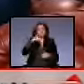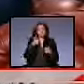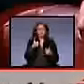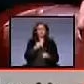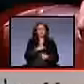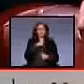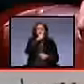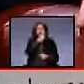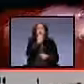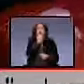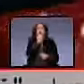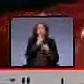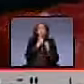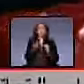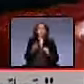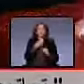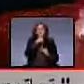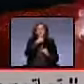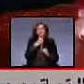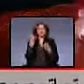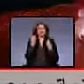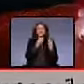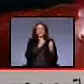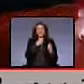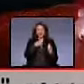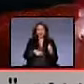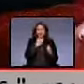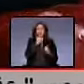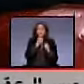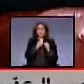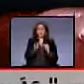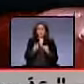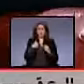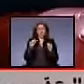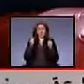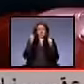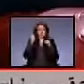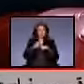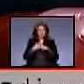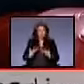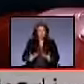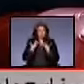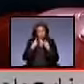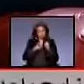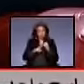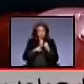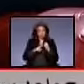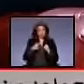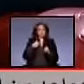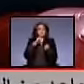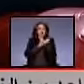ايه؟ يا لهوي لا ده كتير ده عيوبي عصبي عيوبي غيور